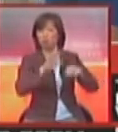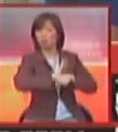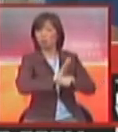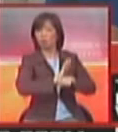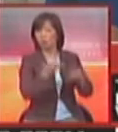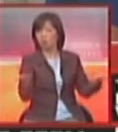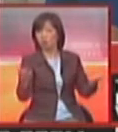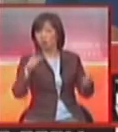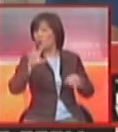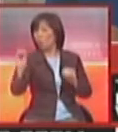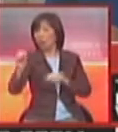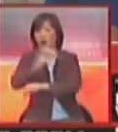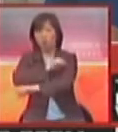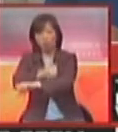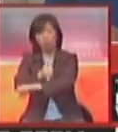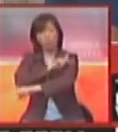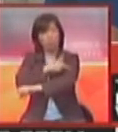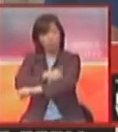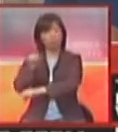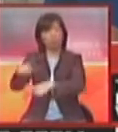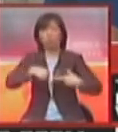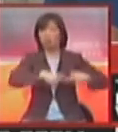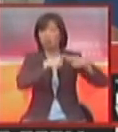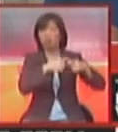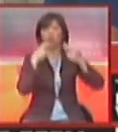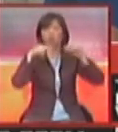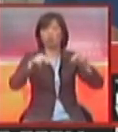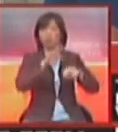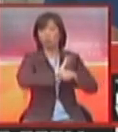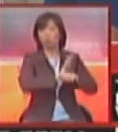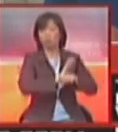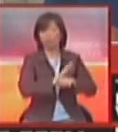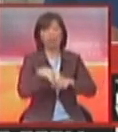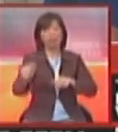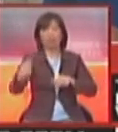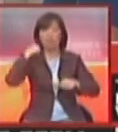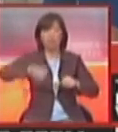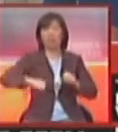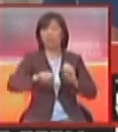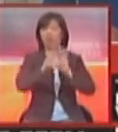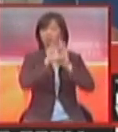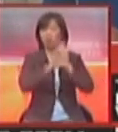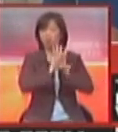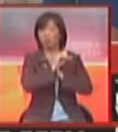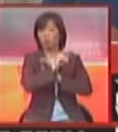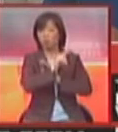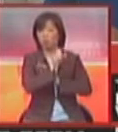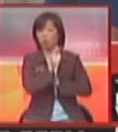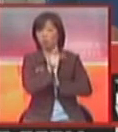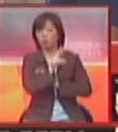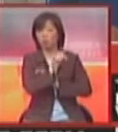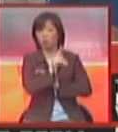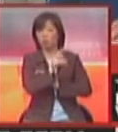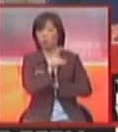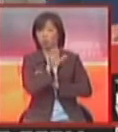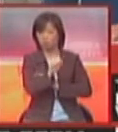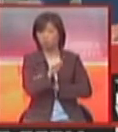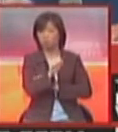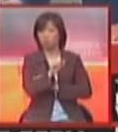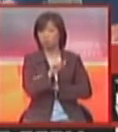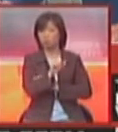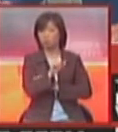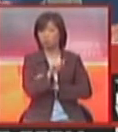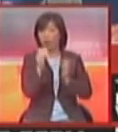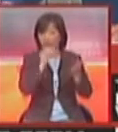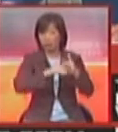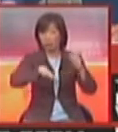para magsuspinde ng isang news program. Yan ay labag na labag sa saligang batas. So starting po next week, ang Tulfo Brothers ay muli